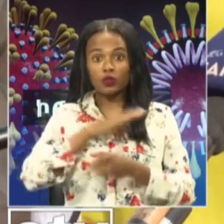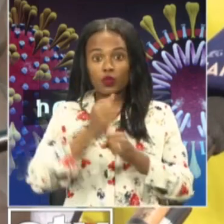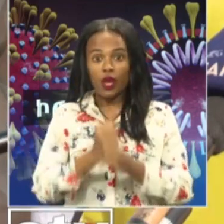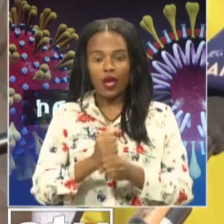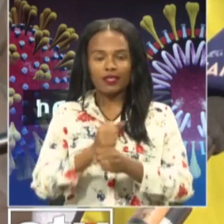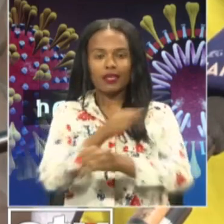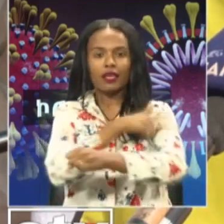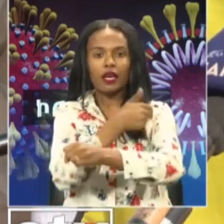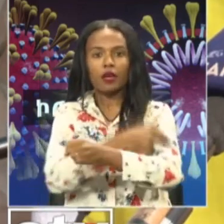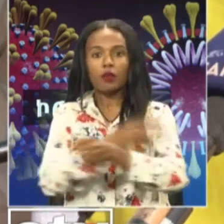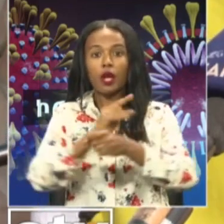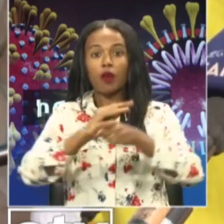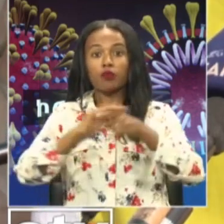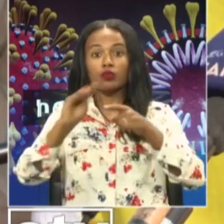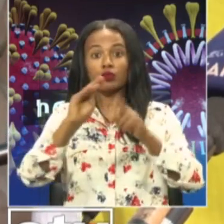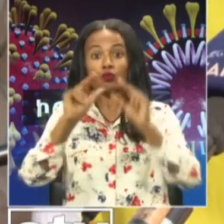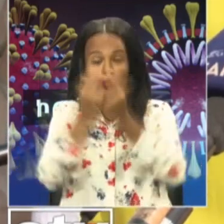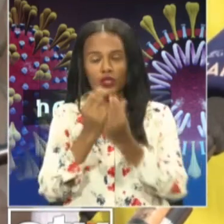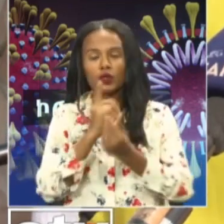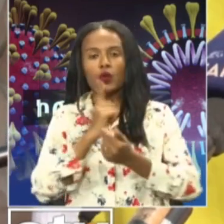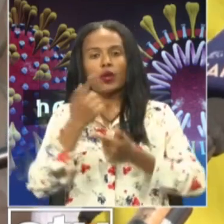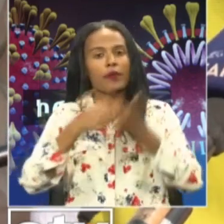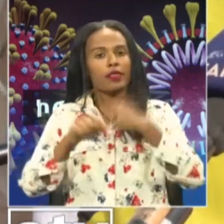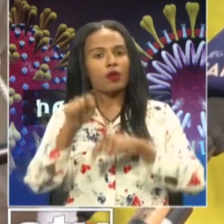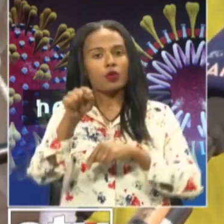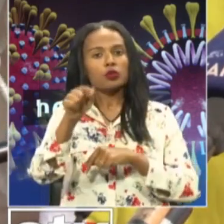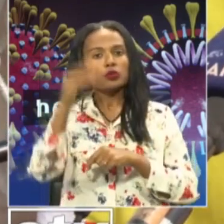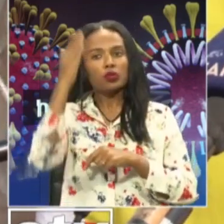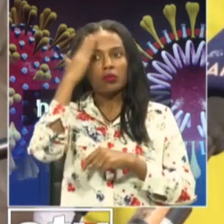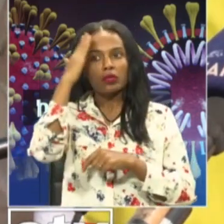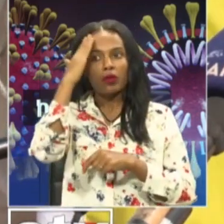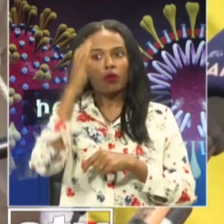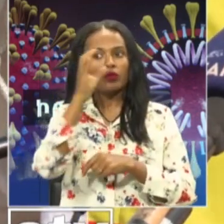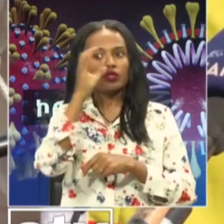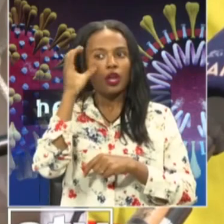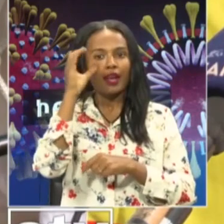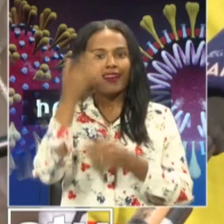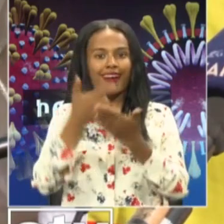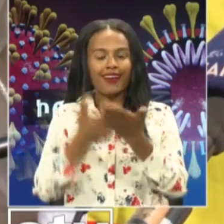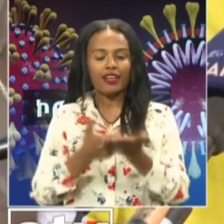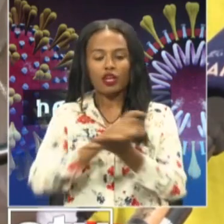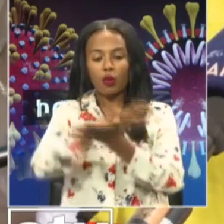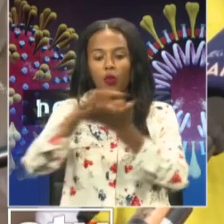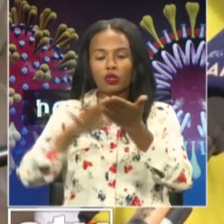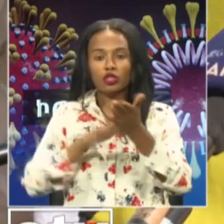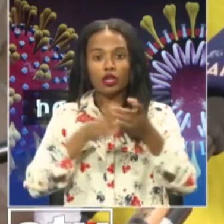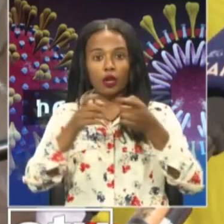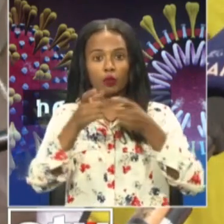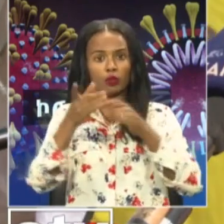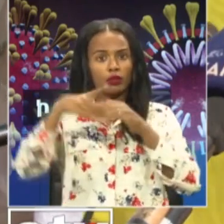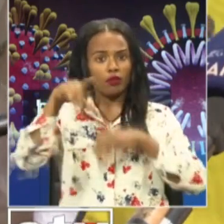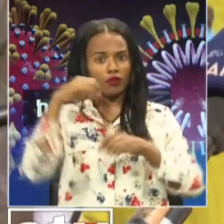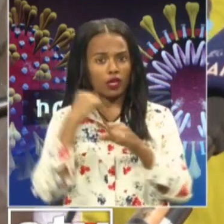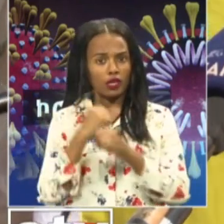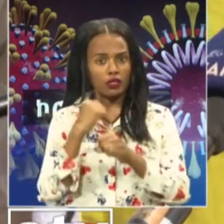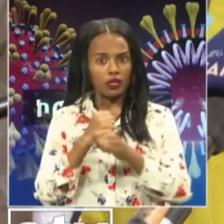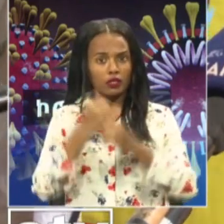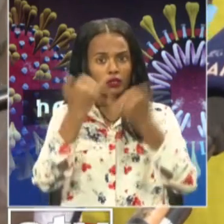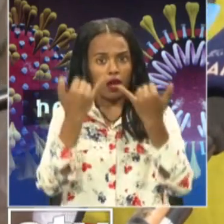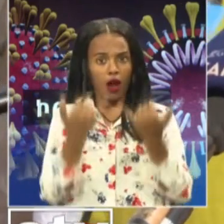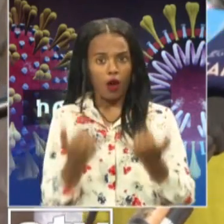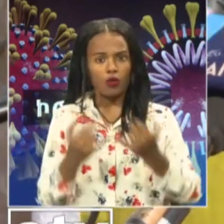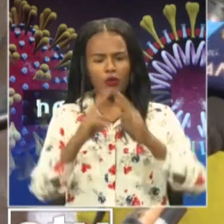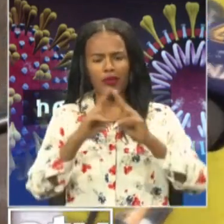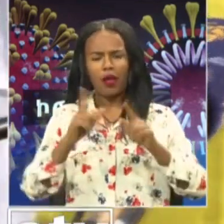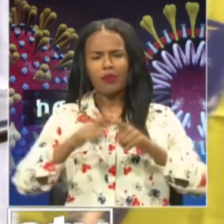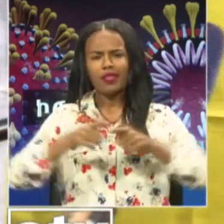የሕክምና ቡድን ነው የመጣው። እነሱ እንግዲህ እንደሚታወቀው ቻይና ይህንን ወረርሽኝ ለመቆጣጠር ከፍተኛ ስራ ሰርታ አሁን